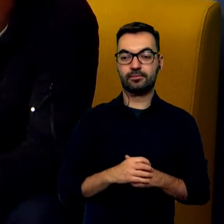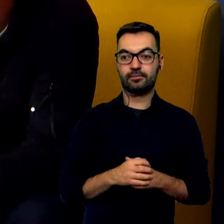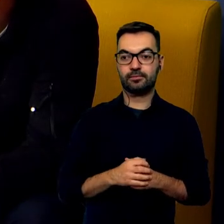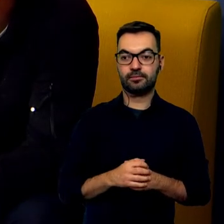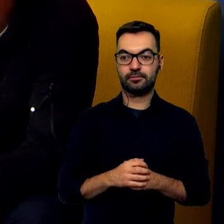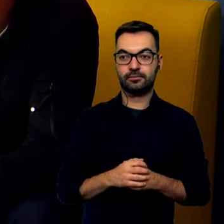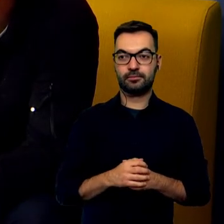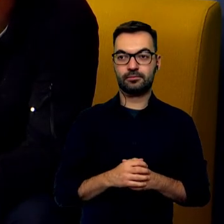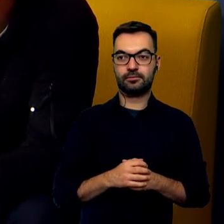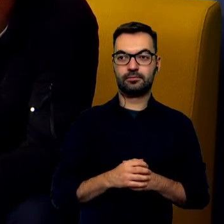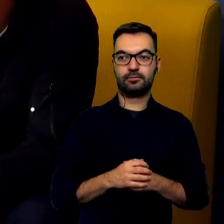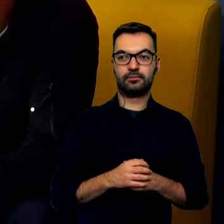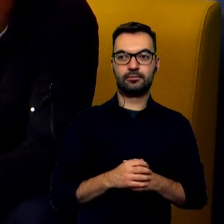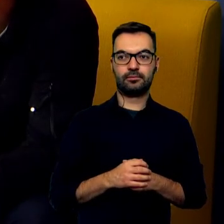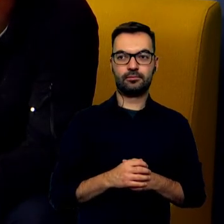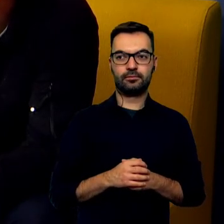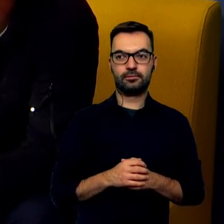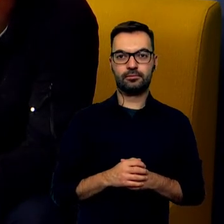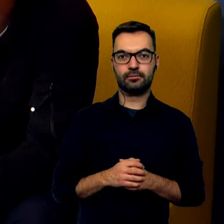To jest nie,